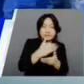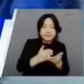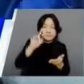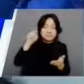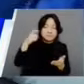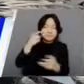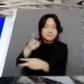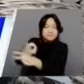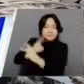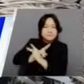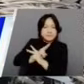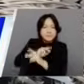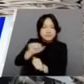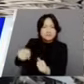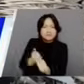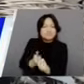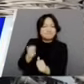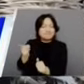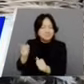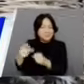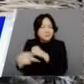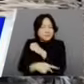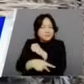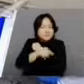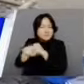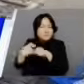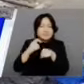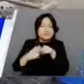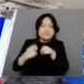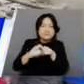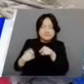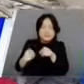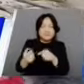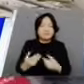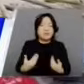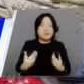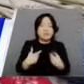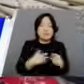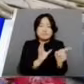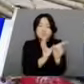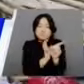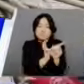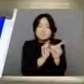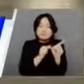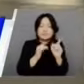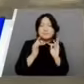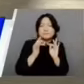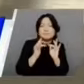karatig probinsya. Magpapadala rin daw ng mga satellite communication equipment sa mga bayang